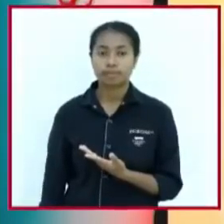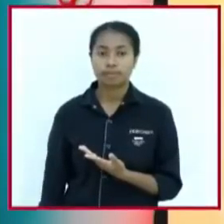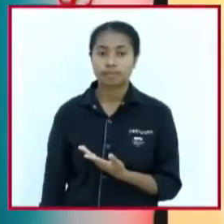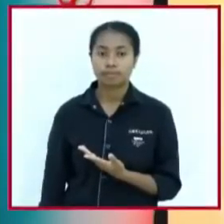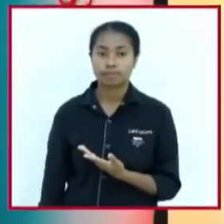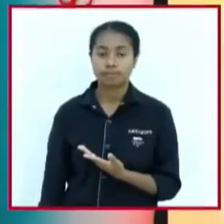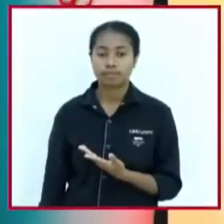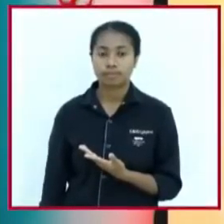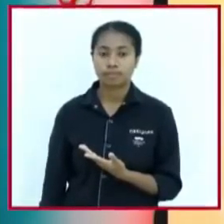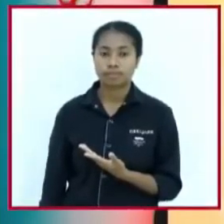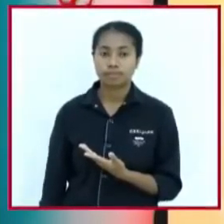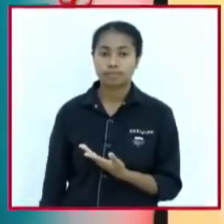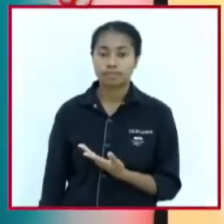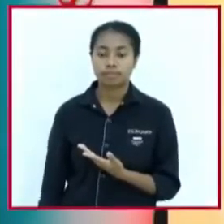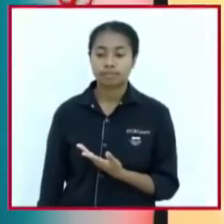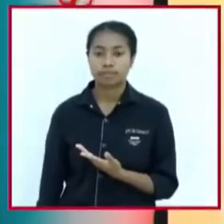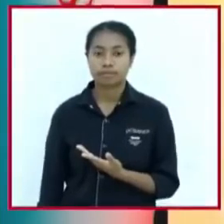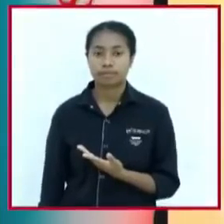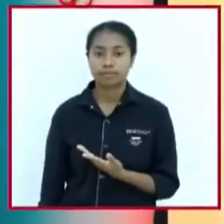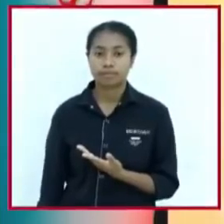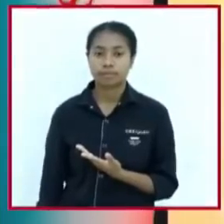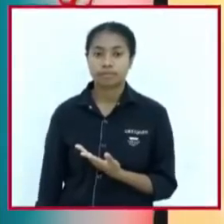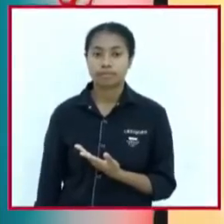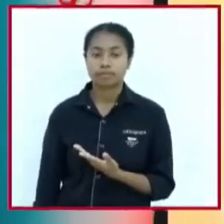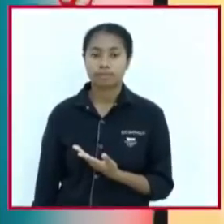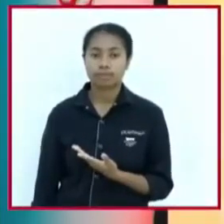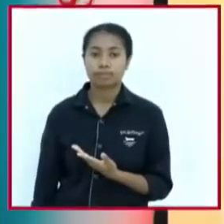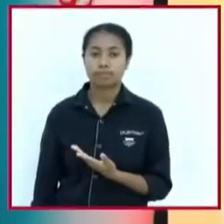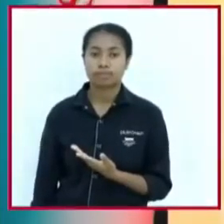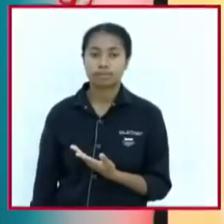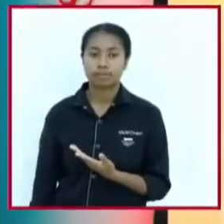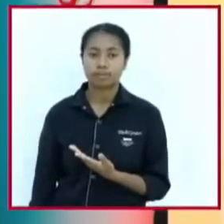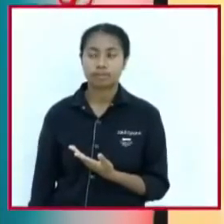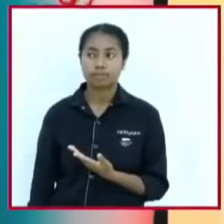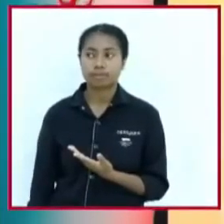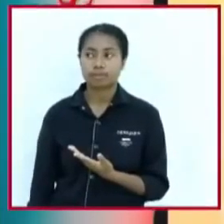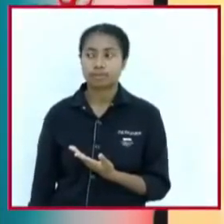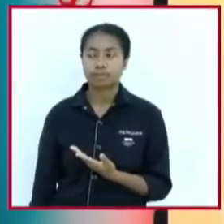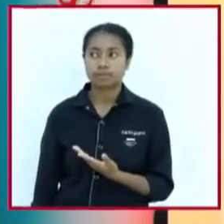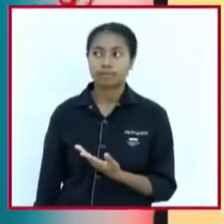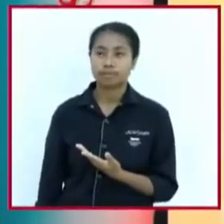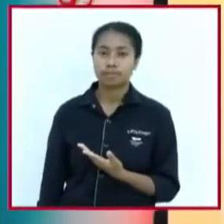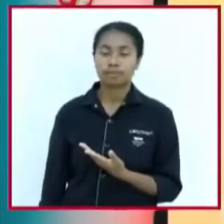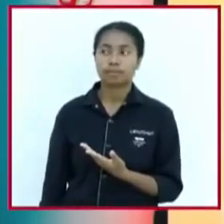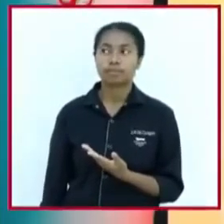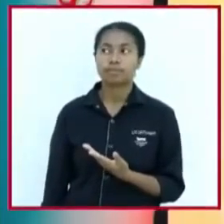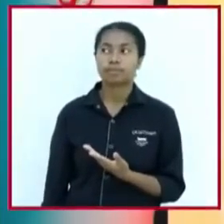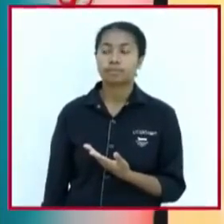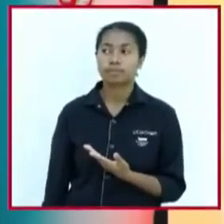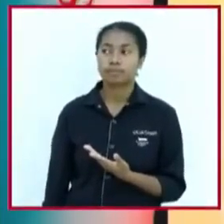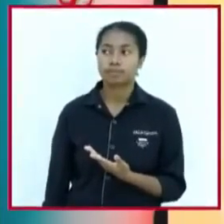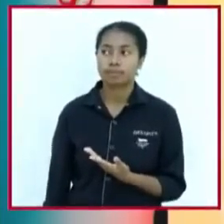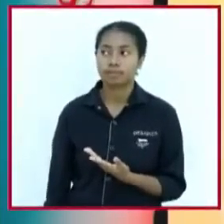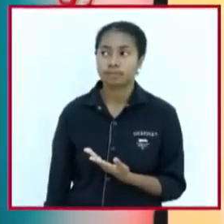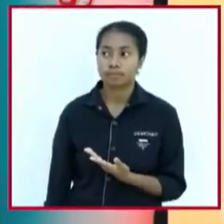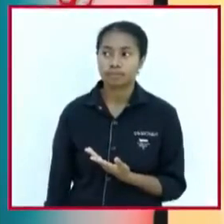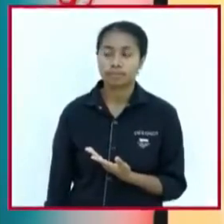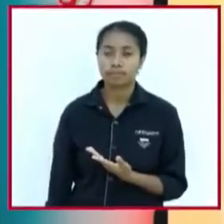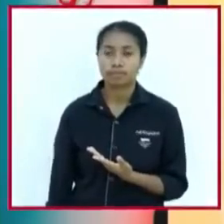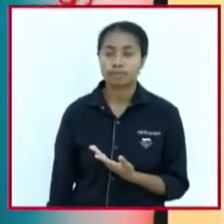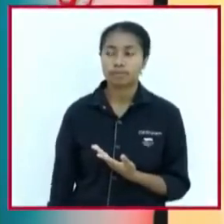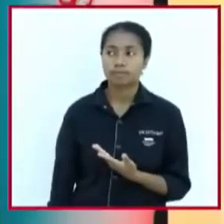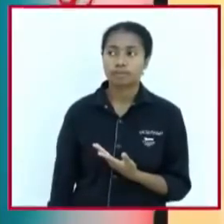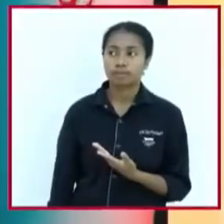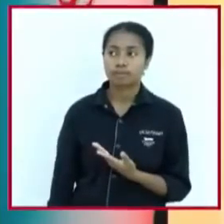menurut arti namanya melkisedek adalah pertama-tama raja kebenaran dan juga Raja Salem yaitu Raja damai